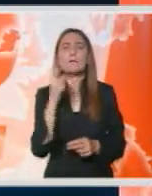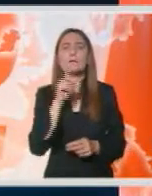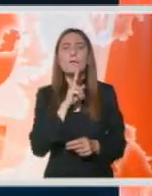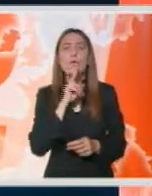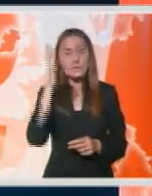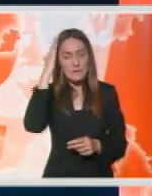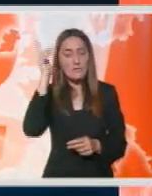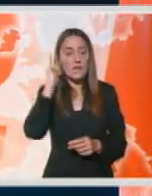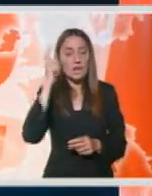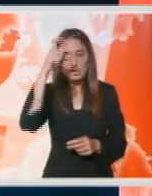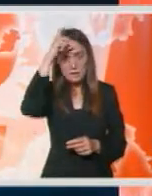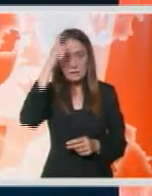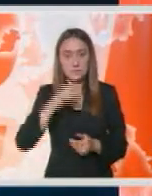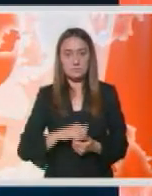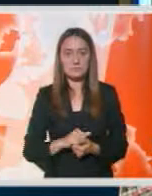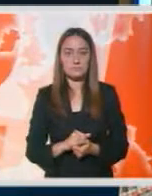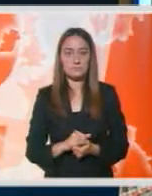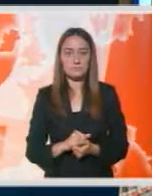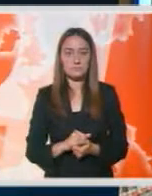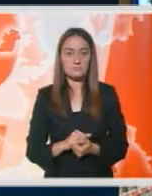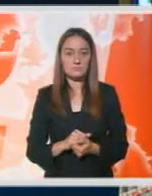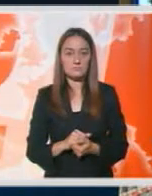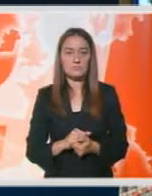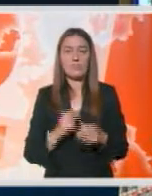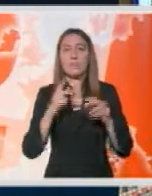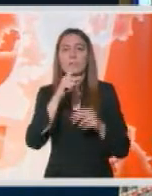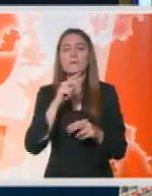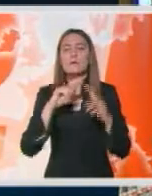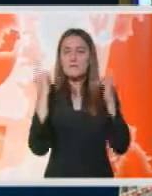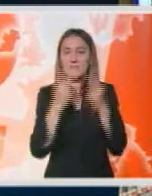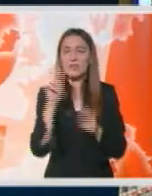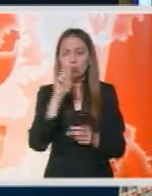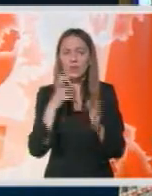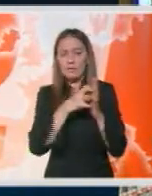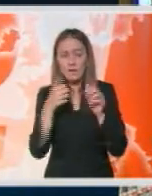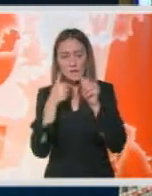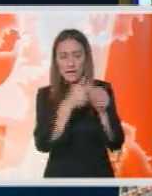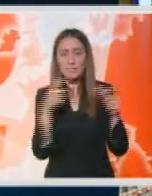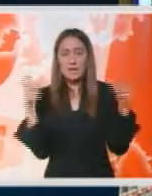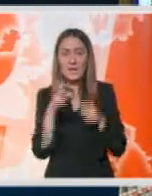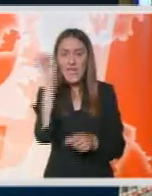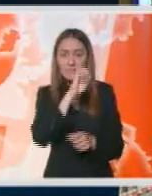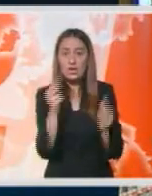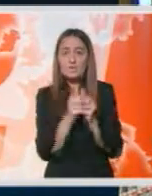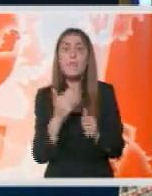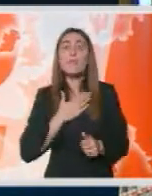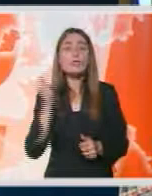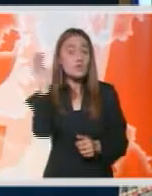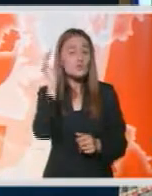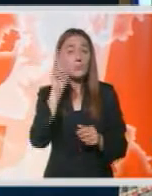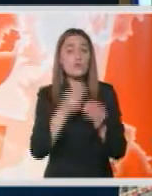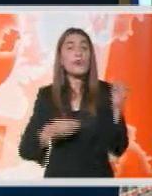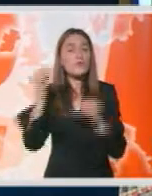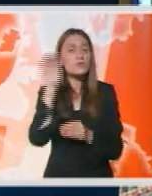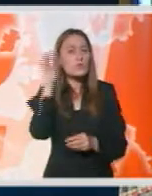zabrinjavaju građane Srbije. U Svetu 2 i dalje pratimo krizu u eurozoni, a naši slušalci moći će više da čuju o